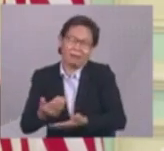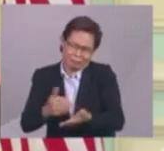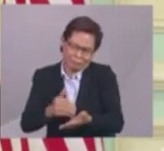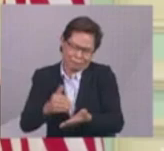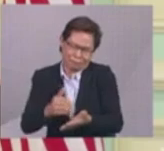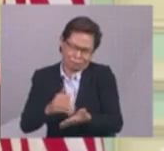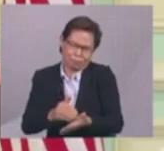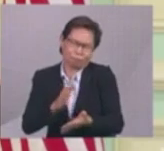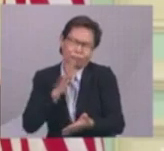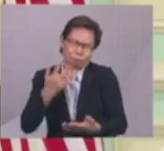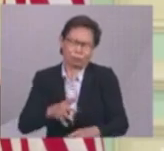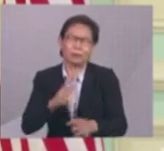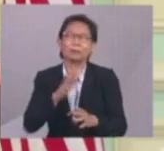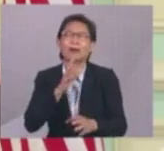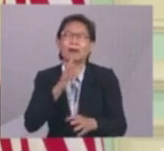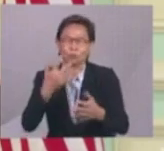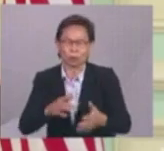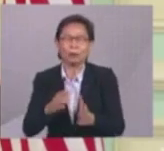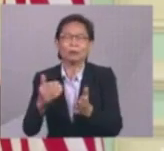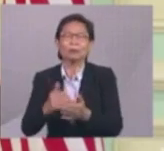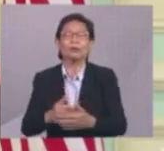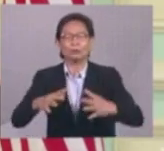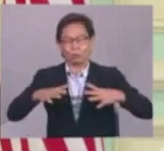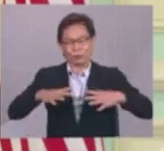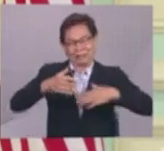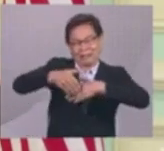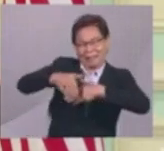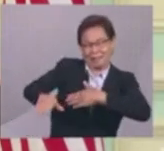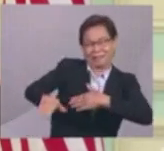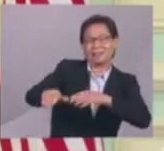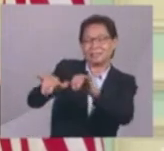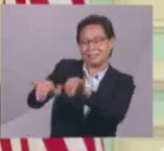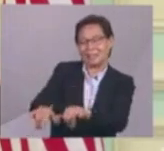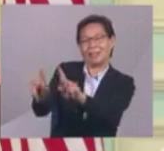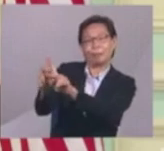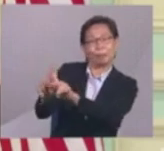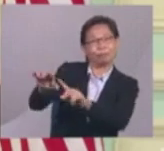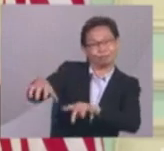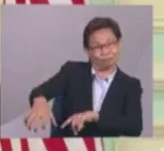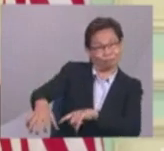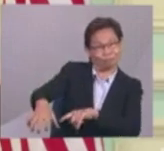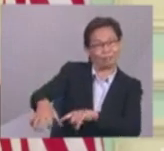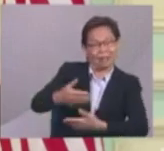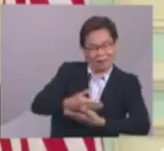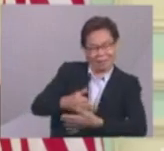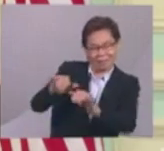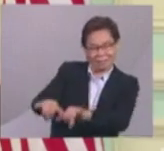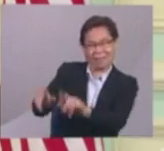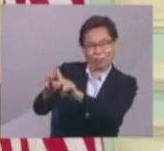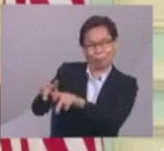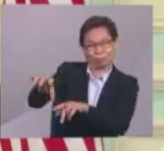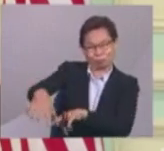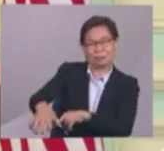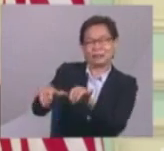sebutkan, bila cuti-cuti mereka hantar untuk duduk di kampung, anak mereka